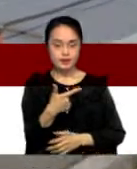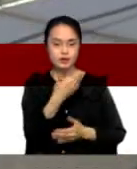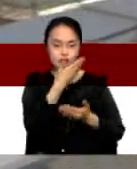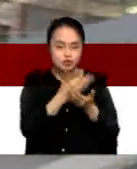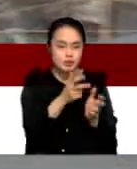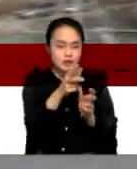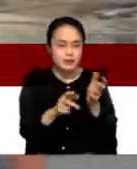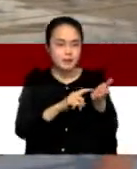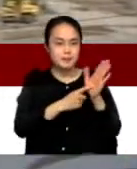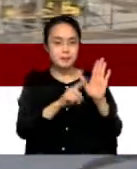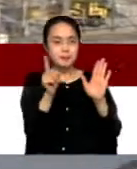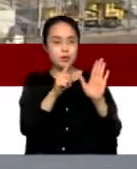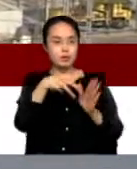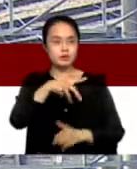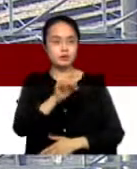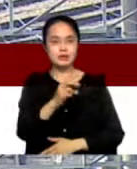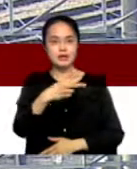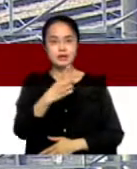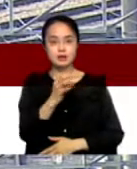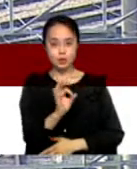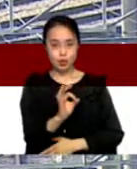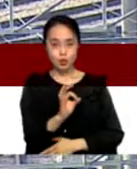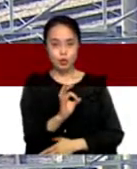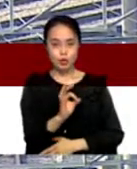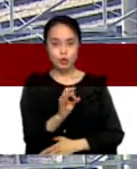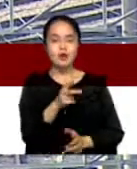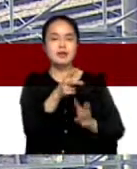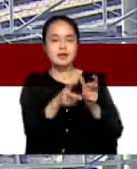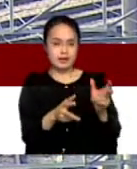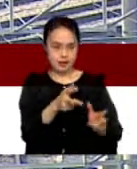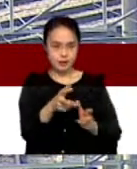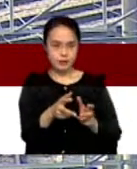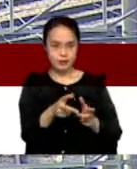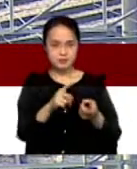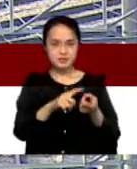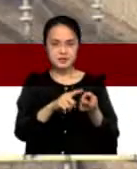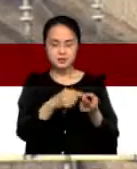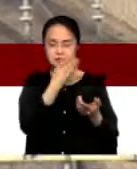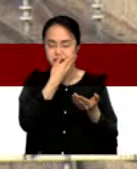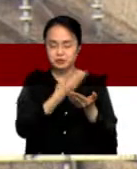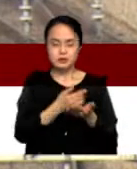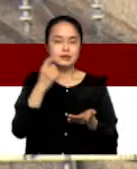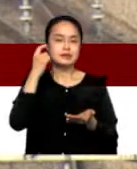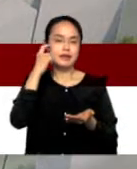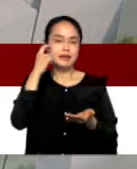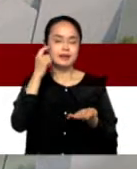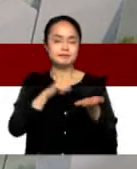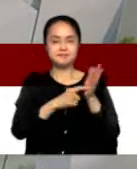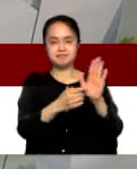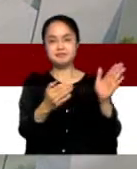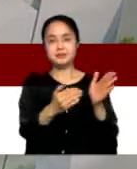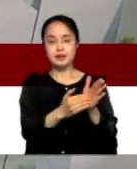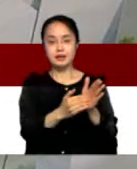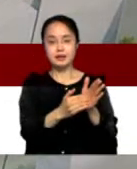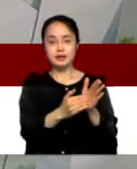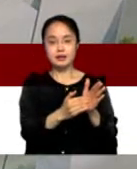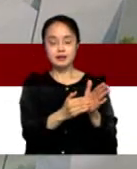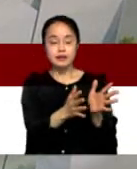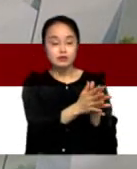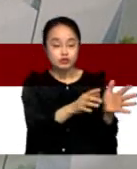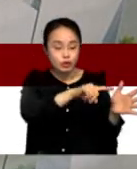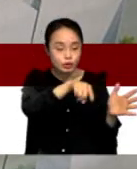상재 돈과 도원 발전을 위해선 차량기지 개발이 무엇보다 중요하다고 강조합니다 주거와 산업